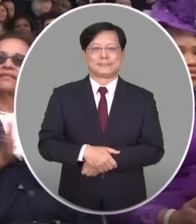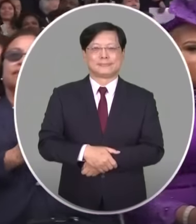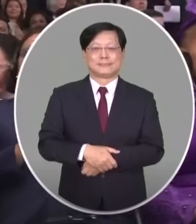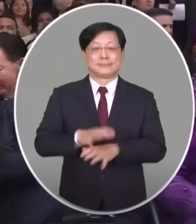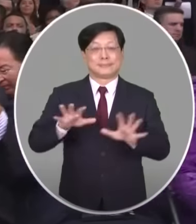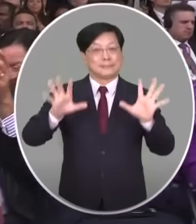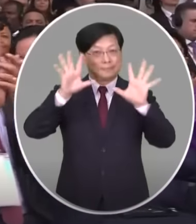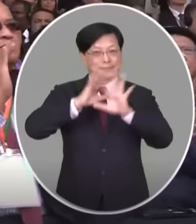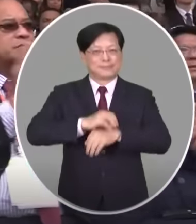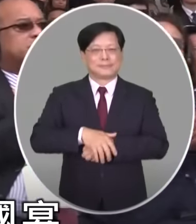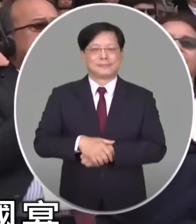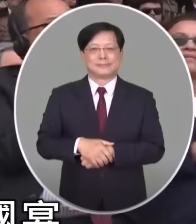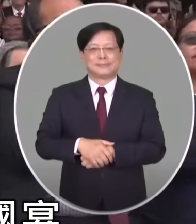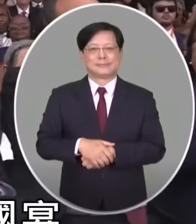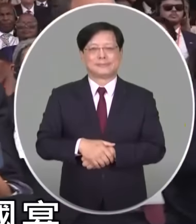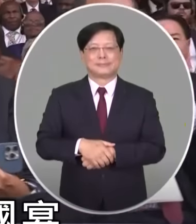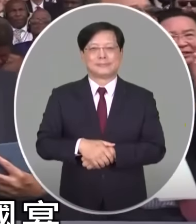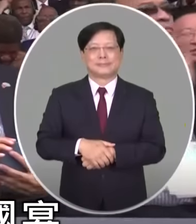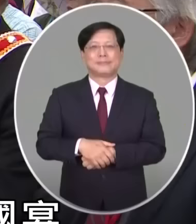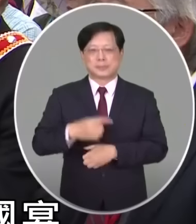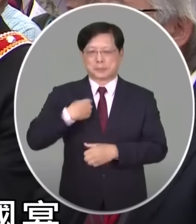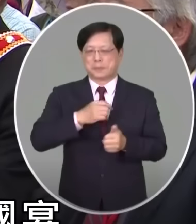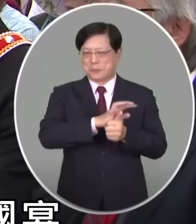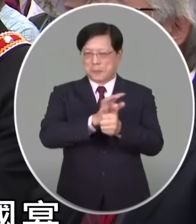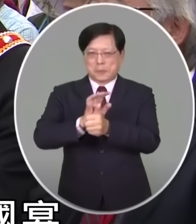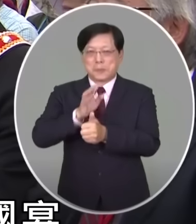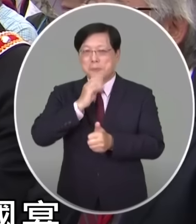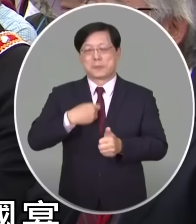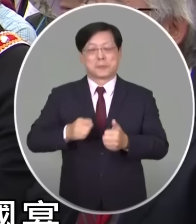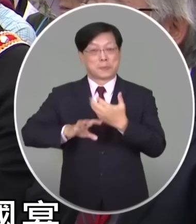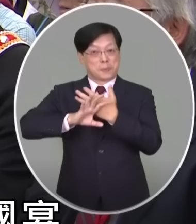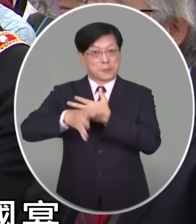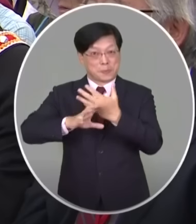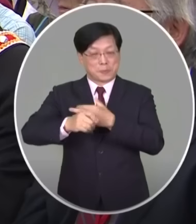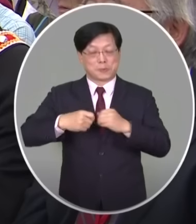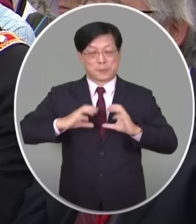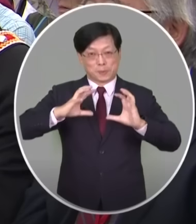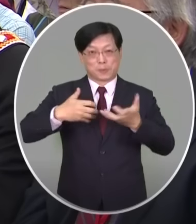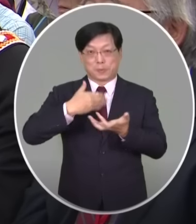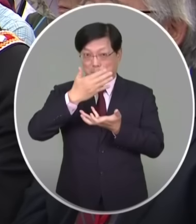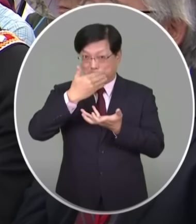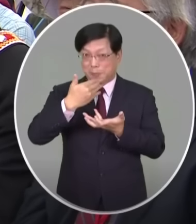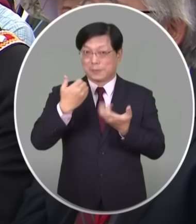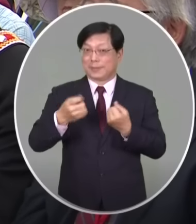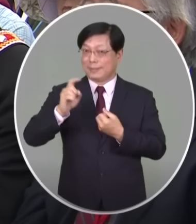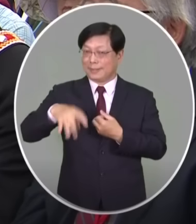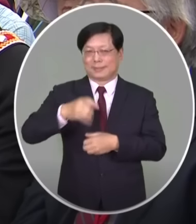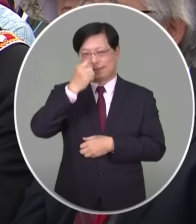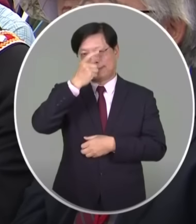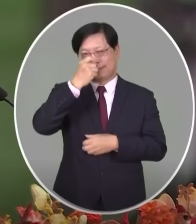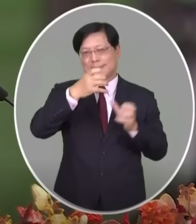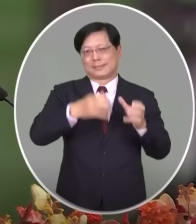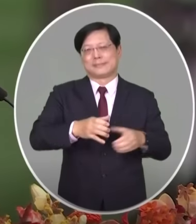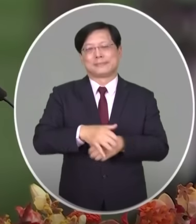今晚 我们接待国内外宾客的国宴选择在台南举